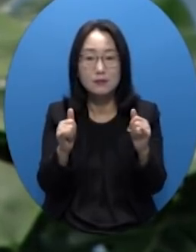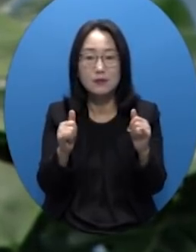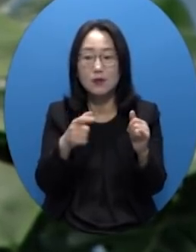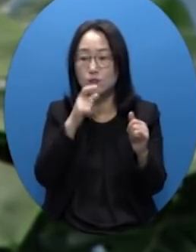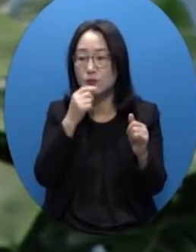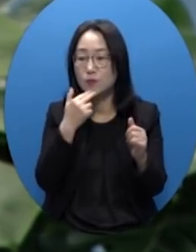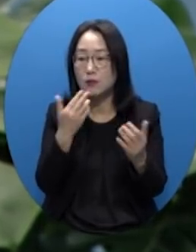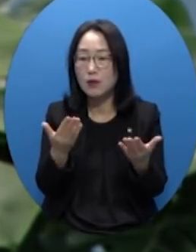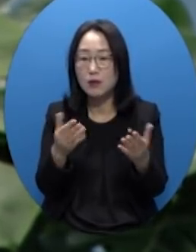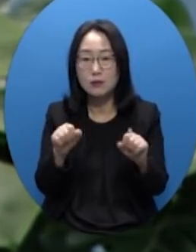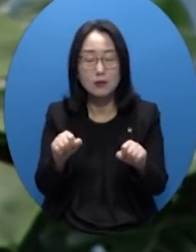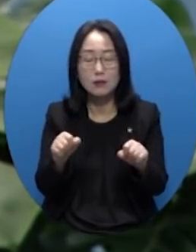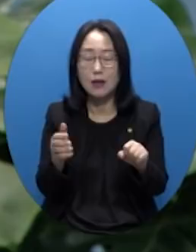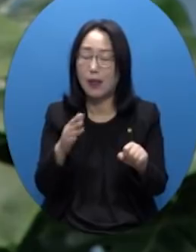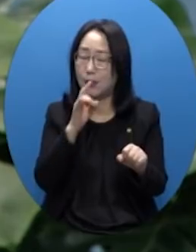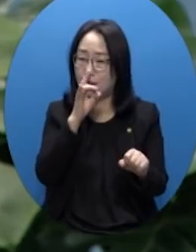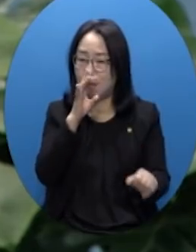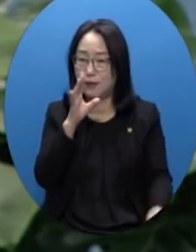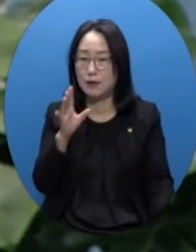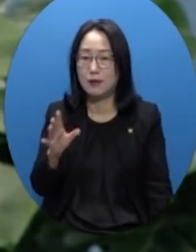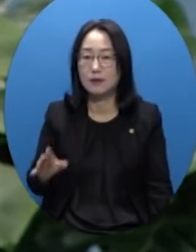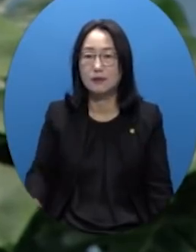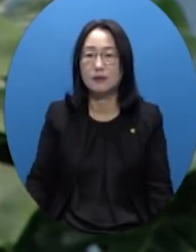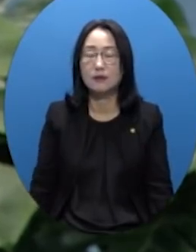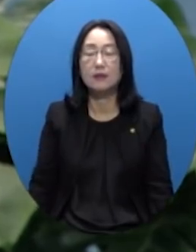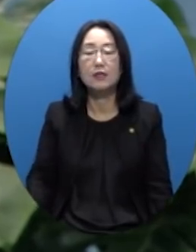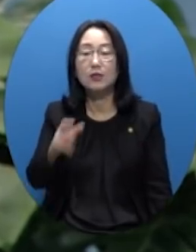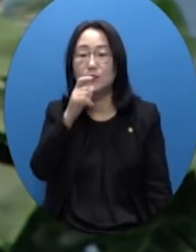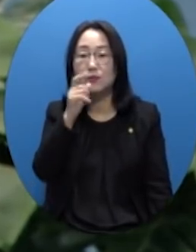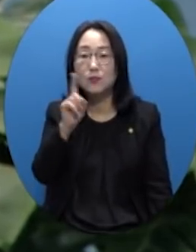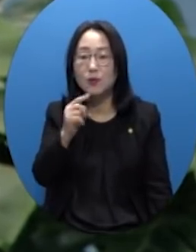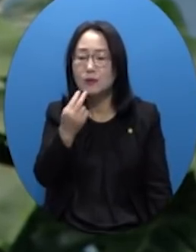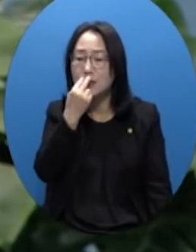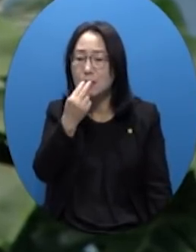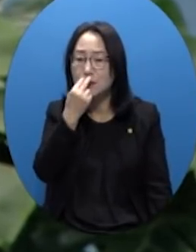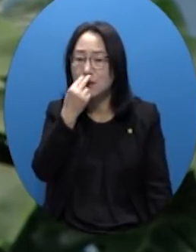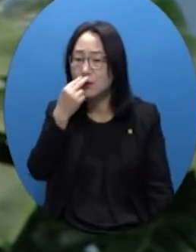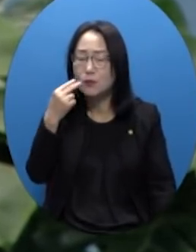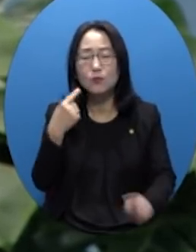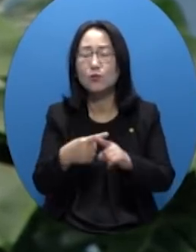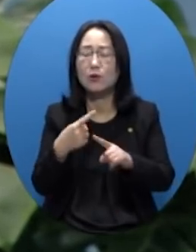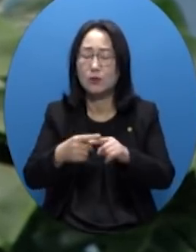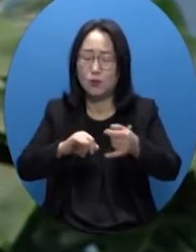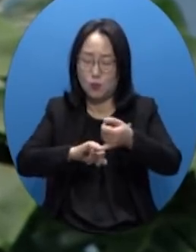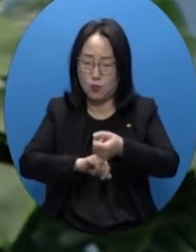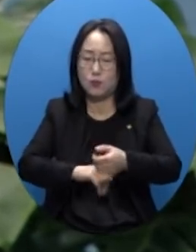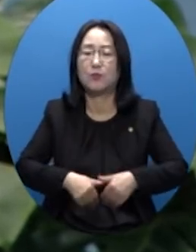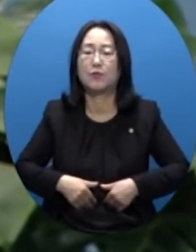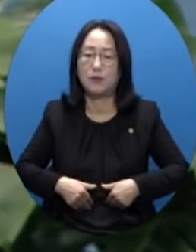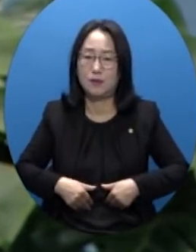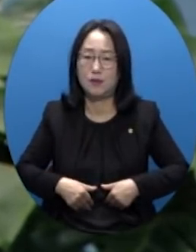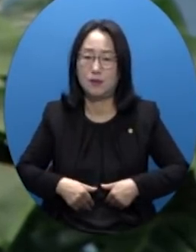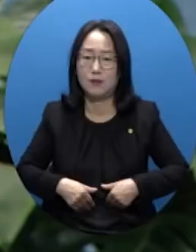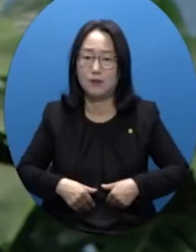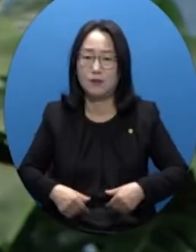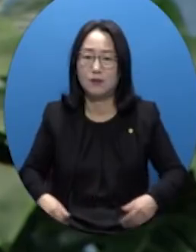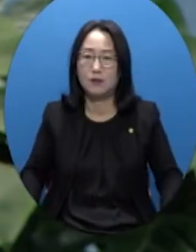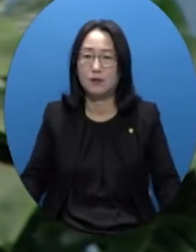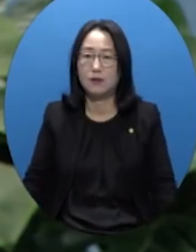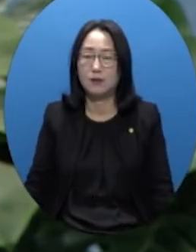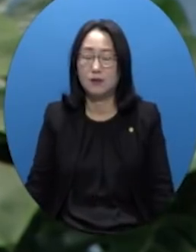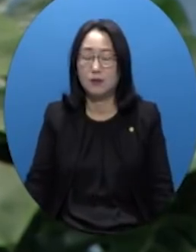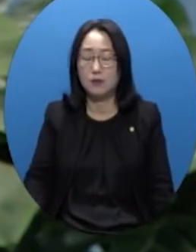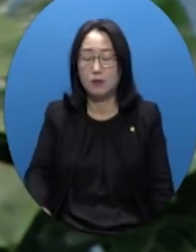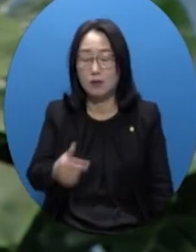무리 없이 살아갈 수가 없습니다 무리는 물은 우리 사람의 생명력 년 자신 데 꼭 필요한 것입니다 저들은